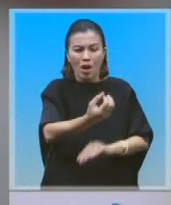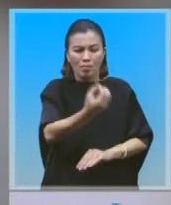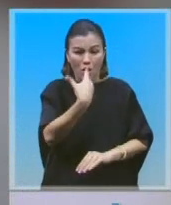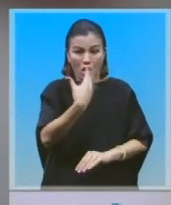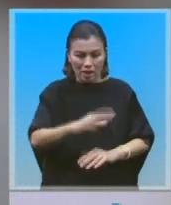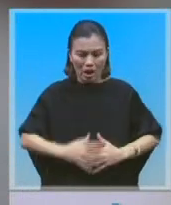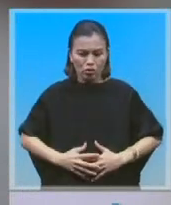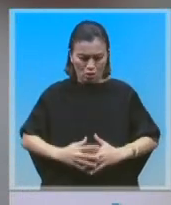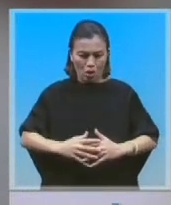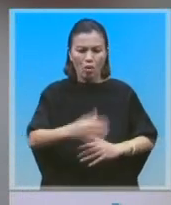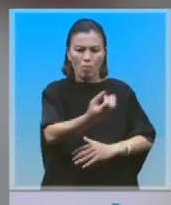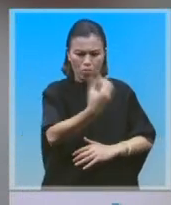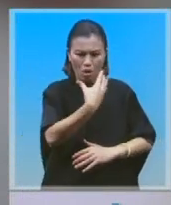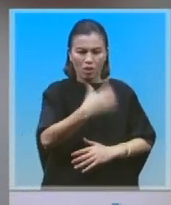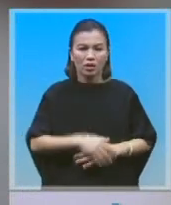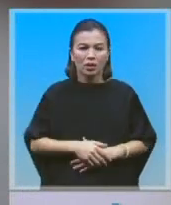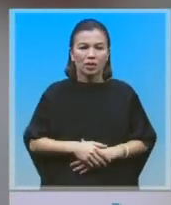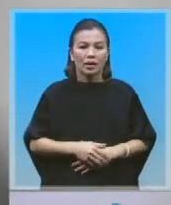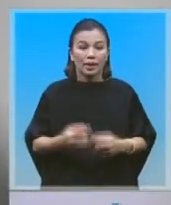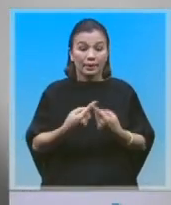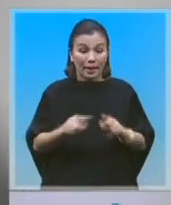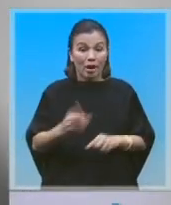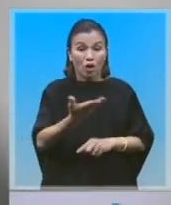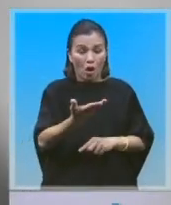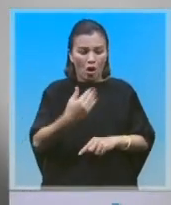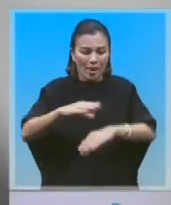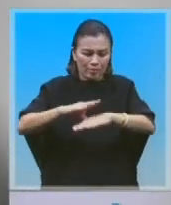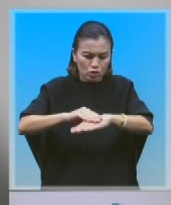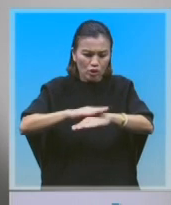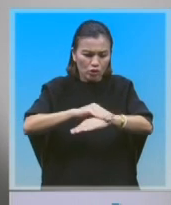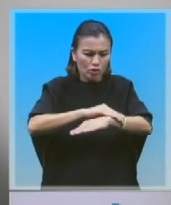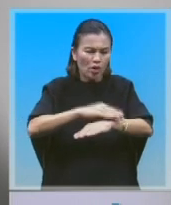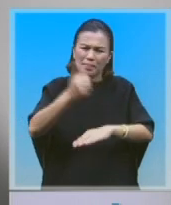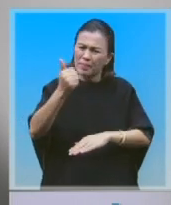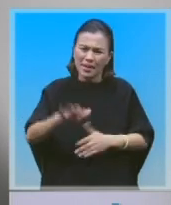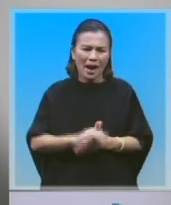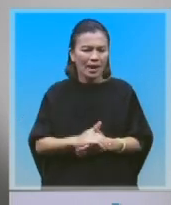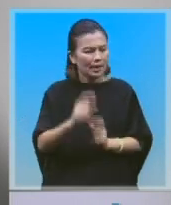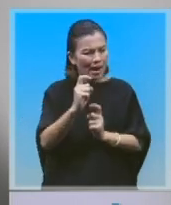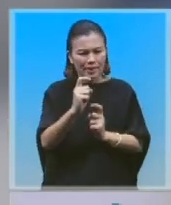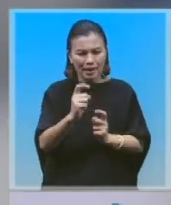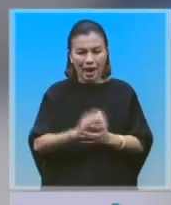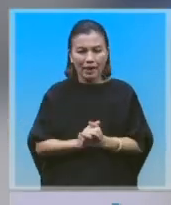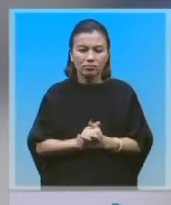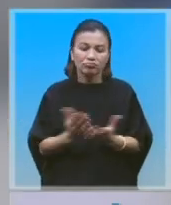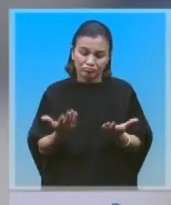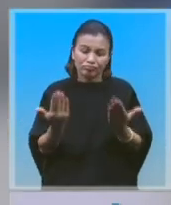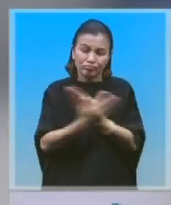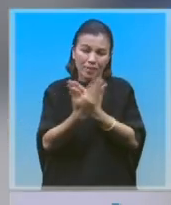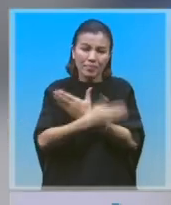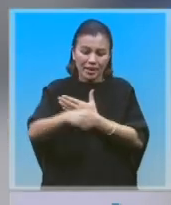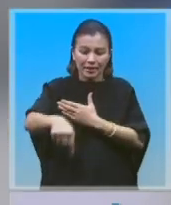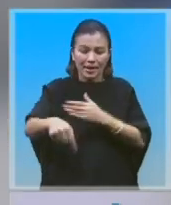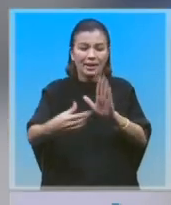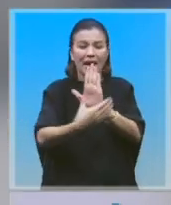ตั้งครรภ์อยู่แต่ก็ยืนยันว่าจะขอนวดตัวซึ่งหมอนวดก็บอกว่าแบบนี้ไม่ได้นะฮะมันเสี่ยงนะครับจึงบอกว่างั้นเปลี่ยนมานวดเท้าแทนละ